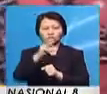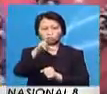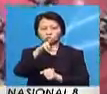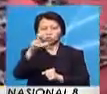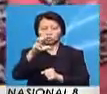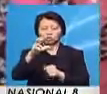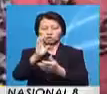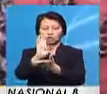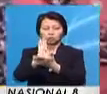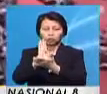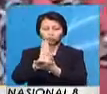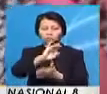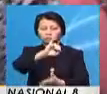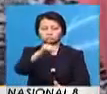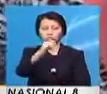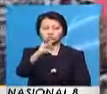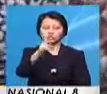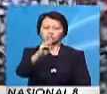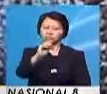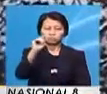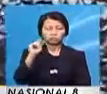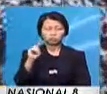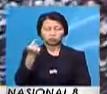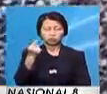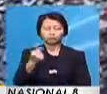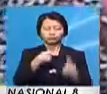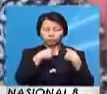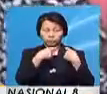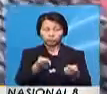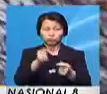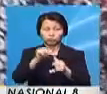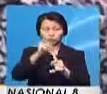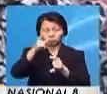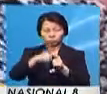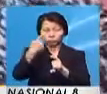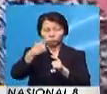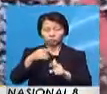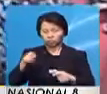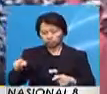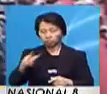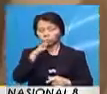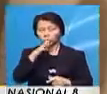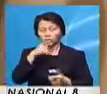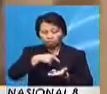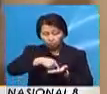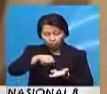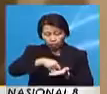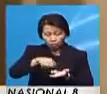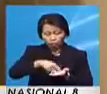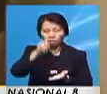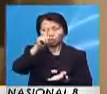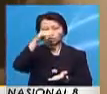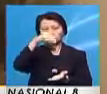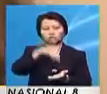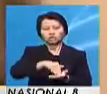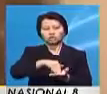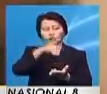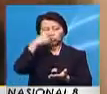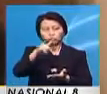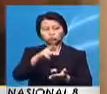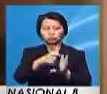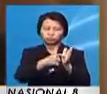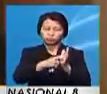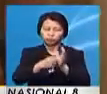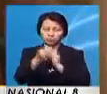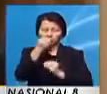RM300 bantuan Jabatan Kebajikan Masyarakat. Sedangkan setiap bulan Fatimah membelanjakan hampir RM1,000 untuk